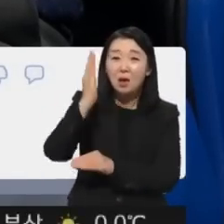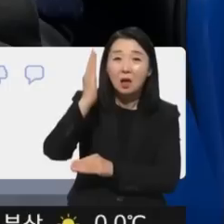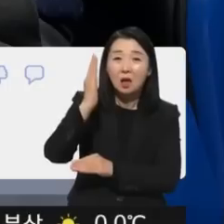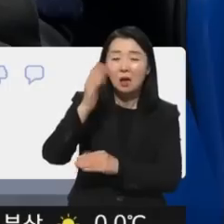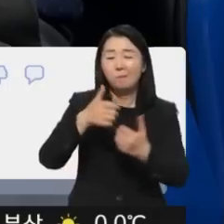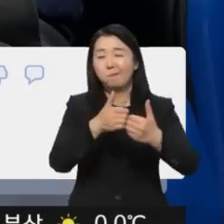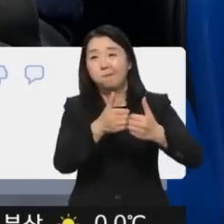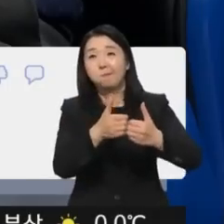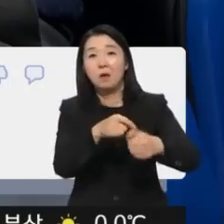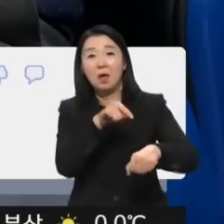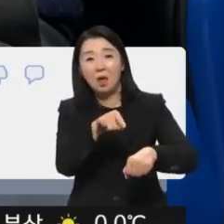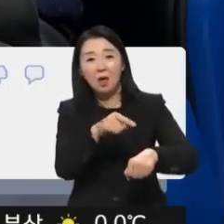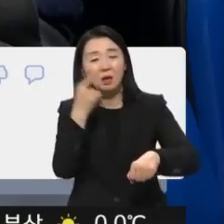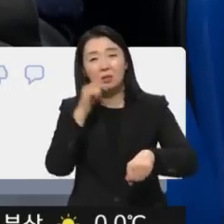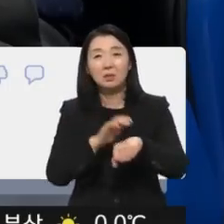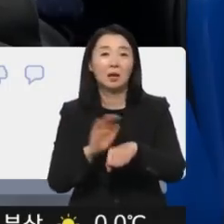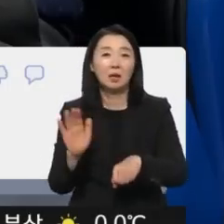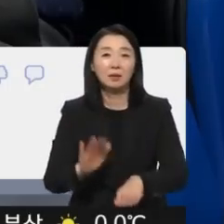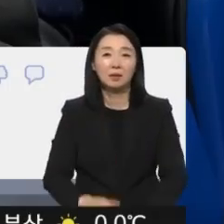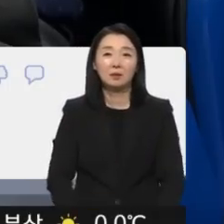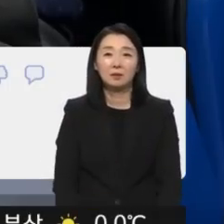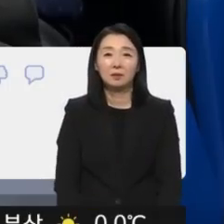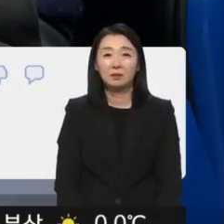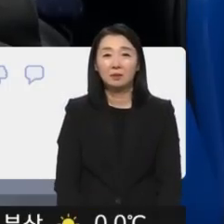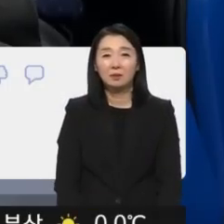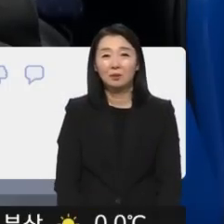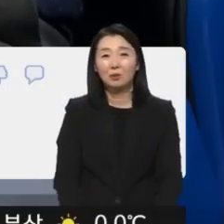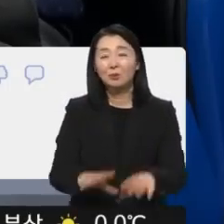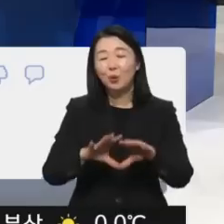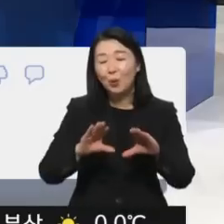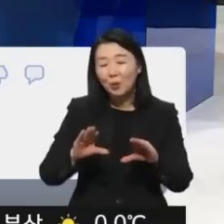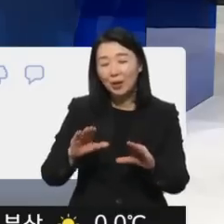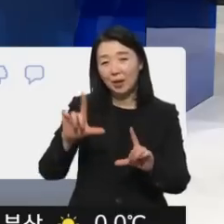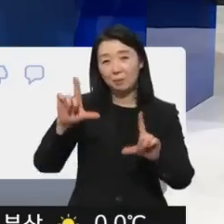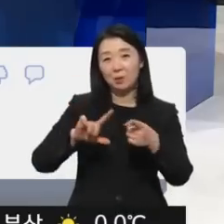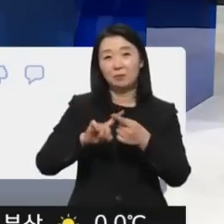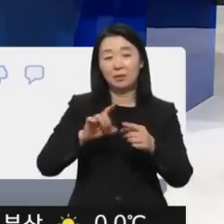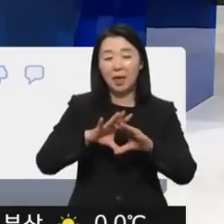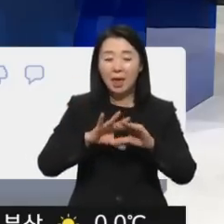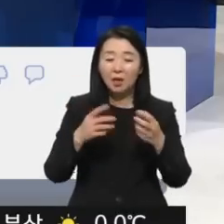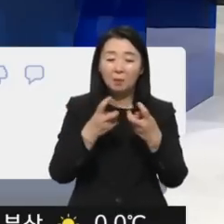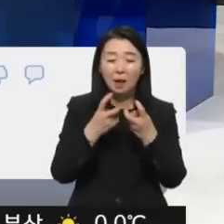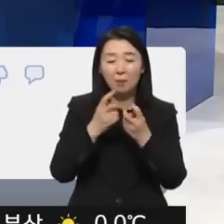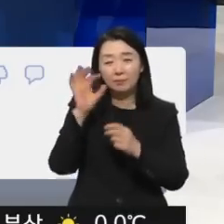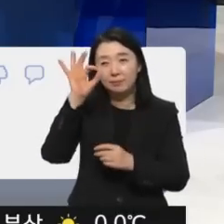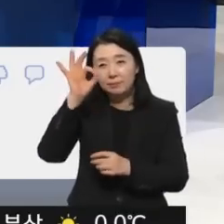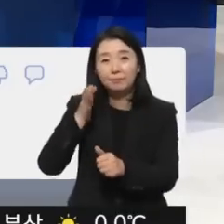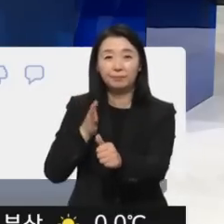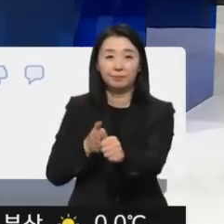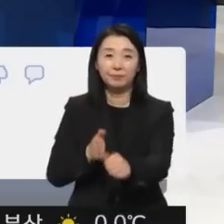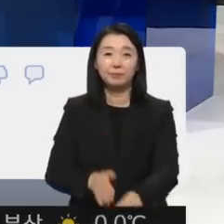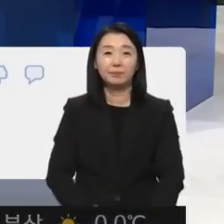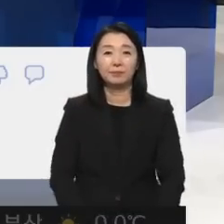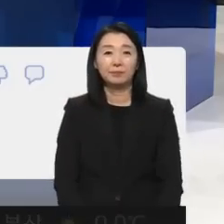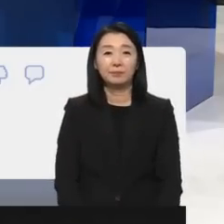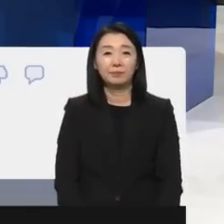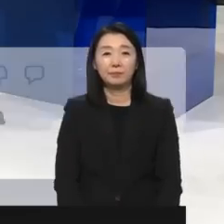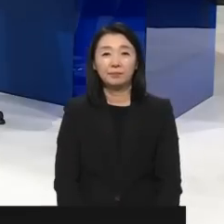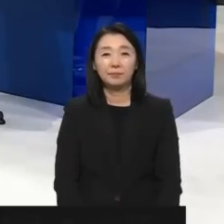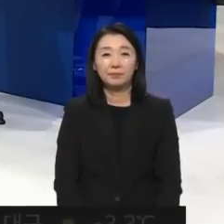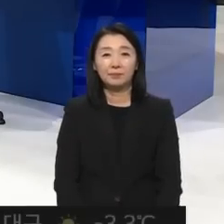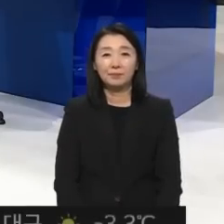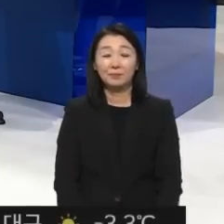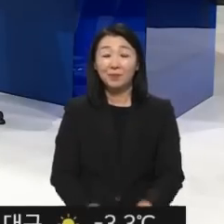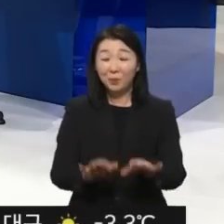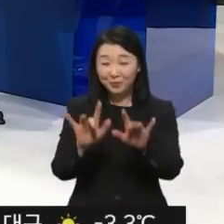대응하는 모습은 현명하지 못해 보입니다. 좀 더 유연한 자세로 해결 방안을 모색하길 바랍니다. 라는 의견